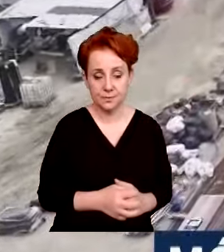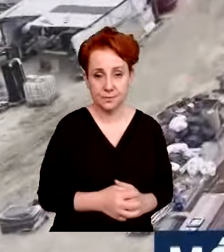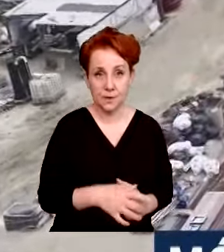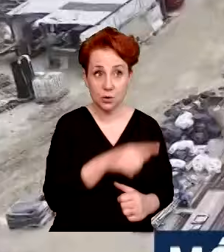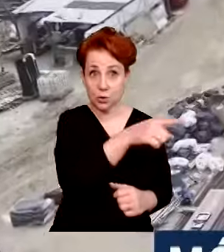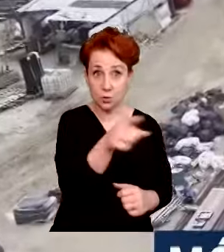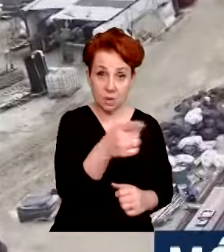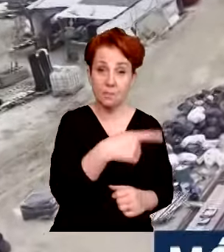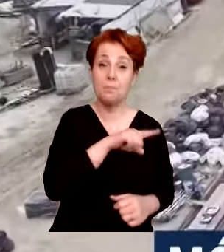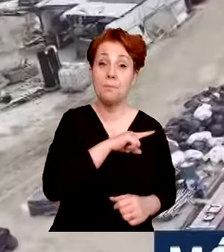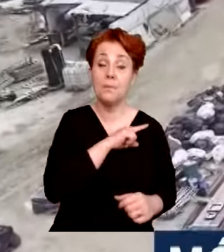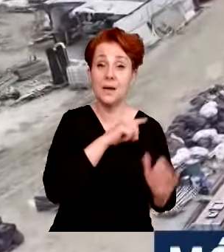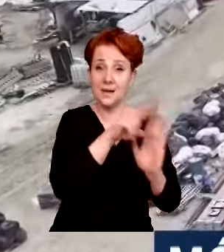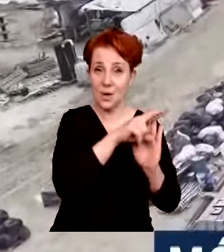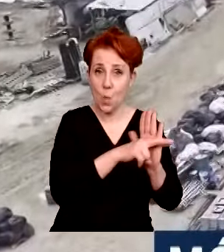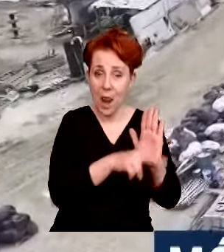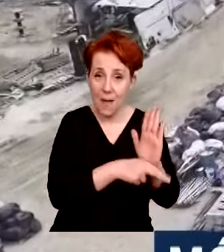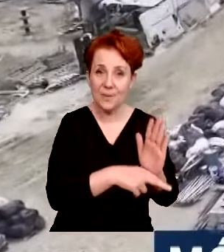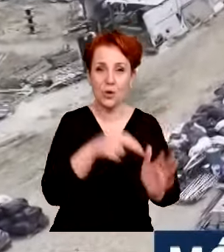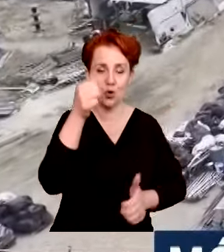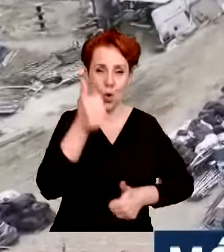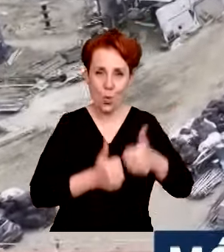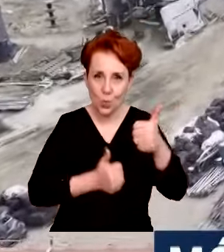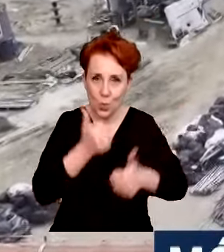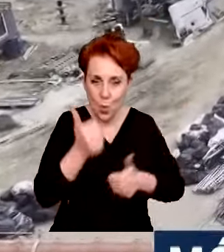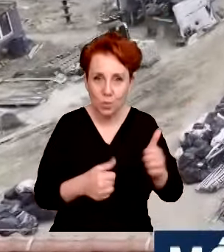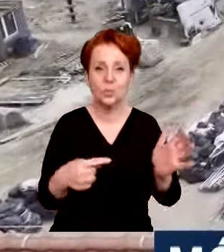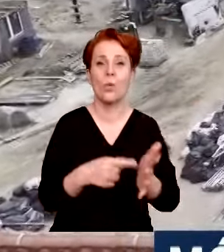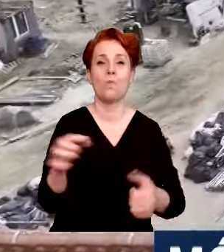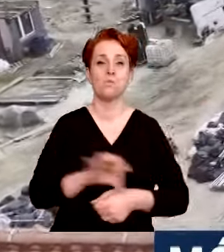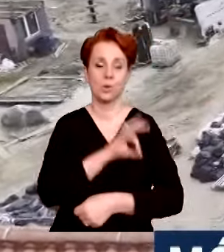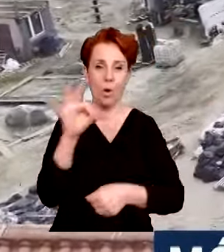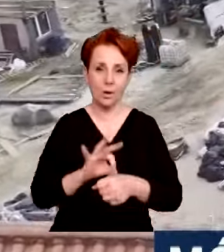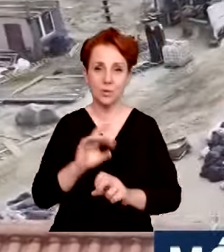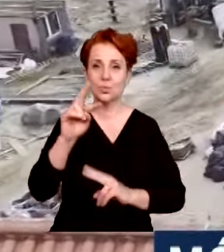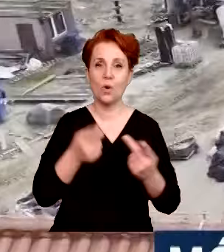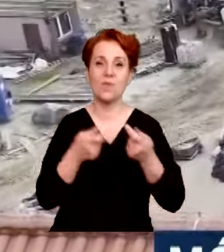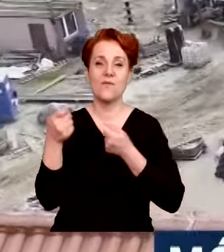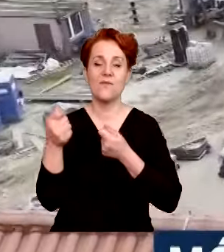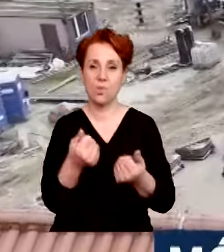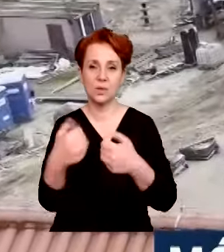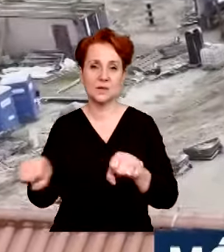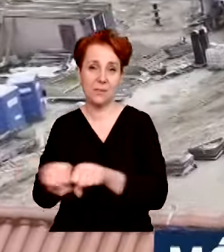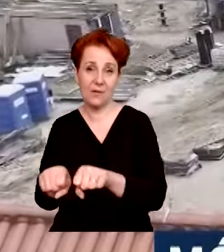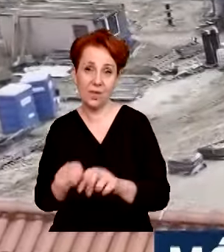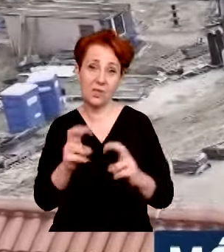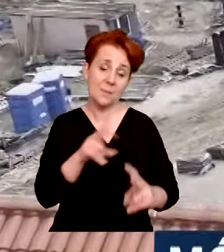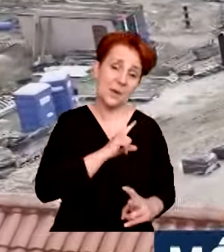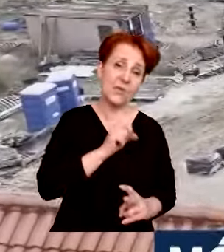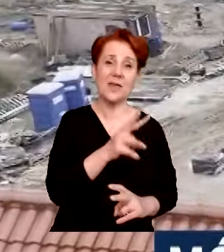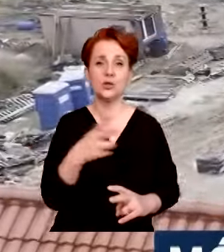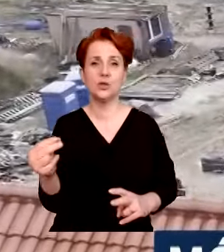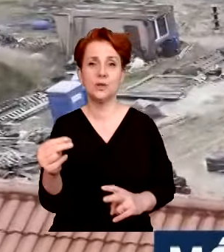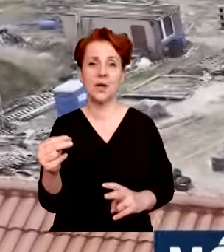przestrzegali regulaminu konkursu na projekty z Funduszu Wymiaru Sprawiedliwości, czy też nie. I to są kwestie